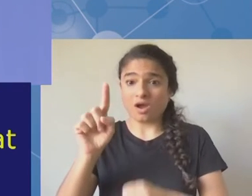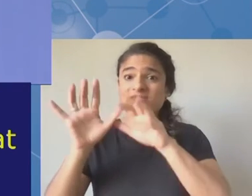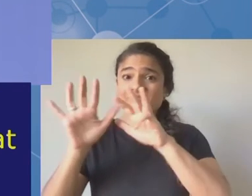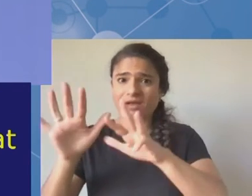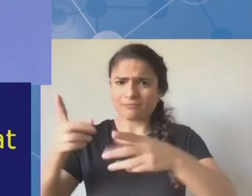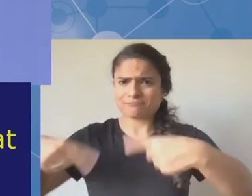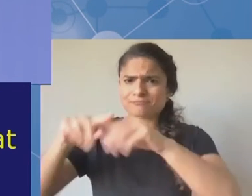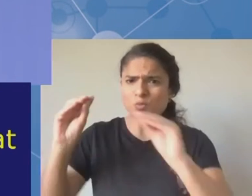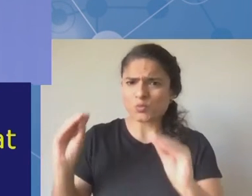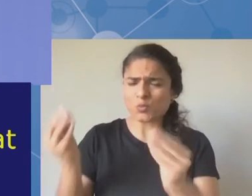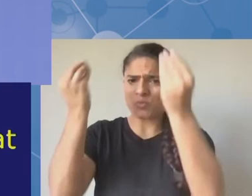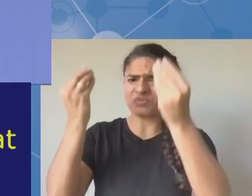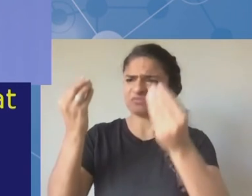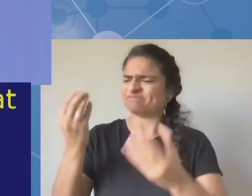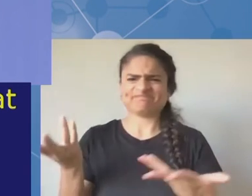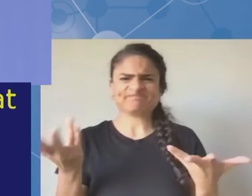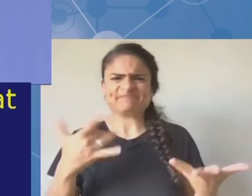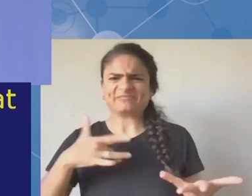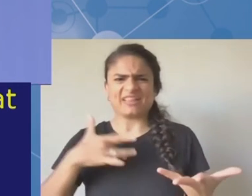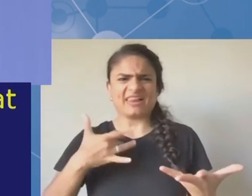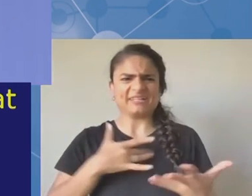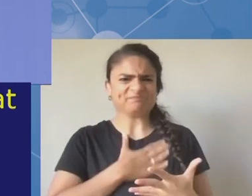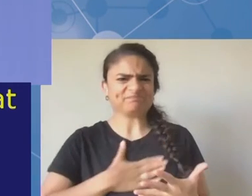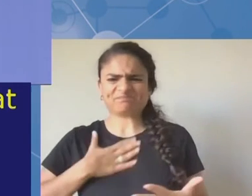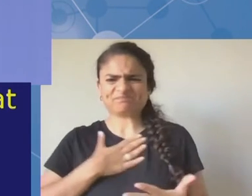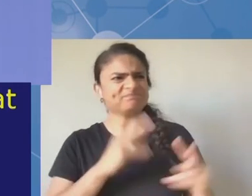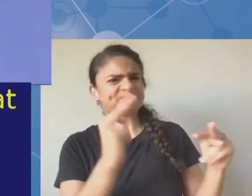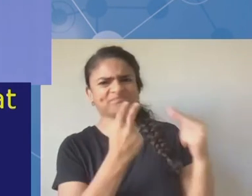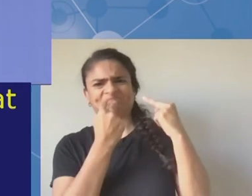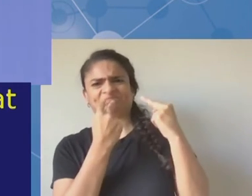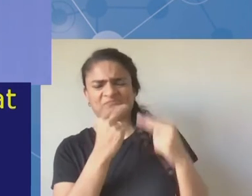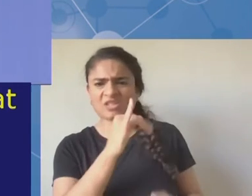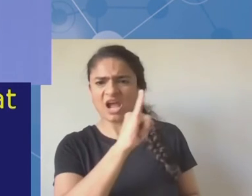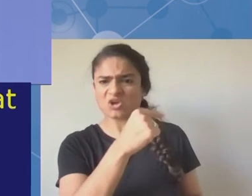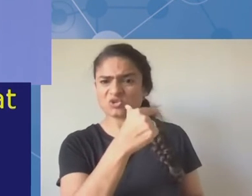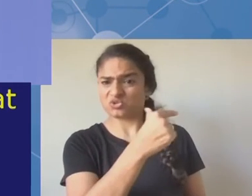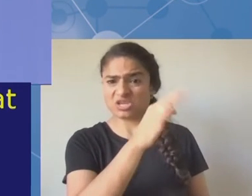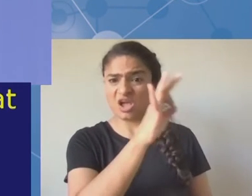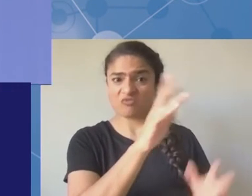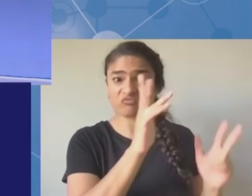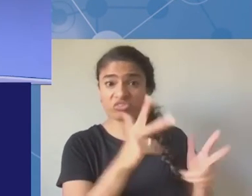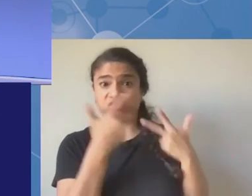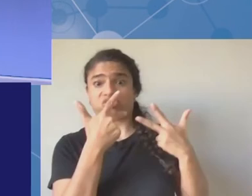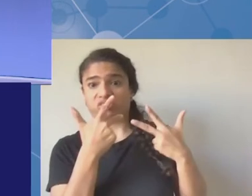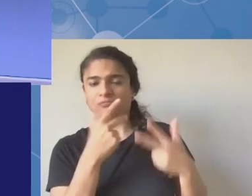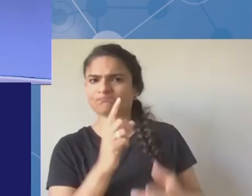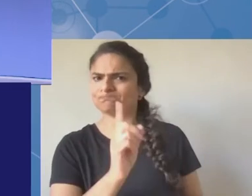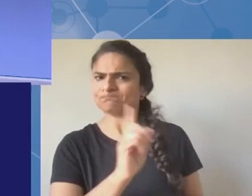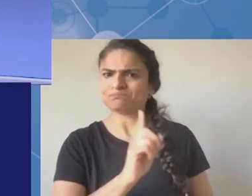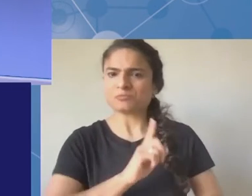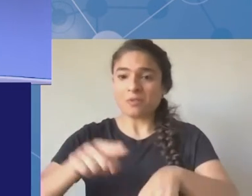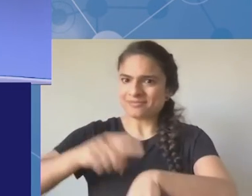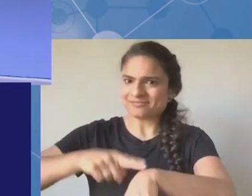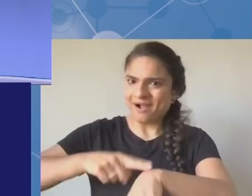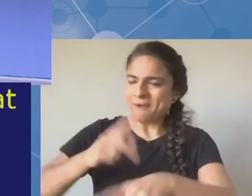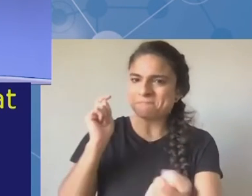вот уже тогда представители молодежи говорили нам о том, что они хотели бы играть более важную